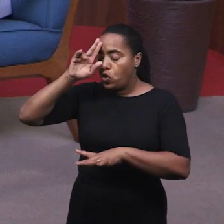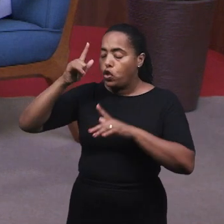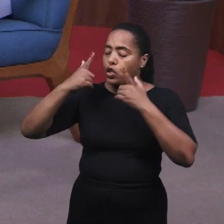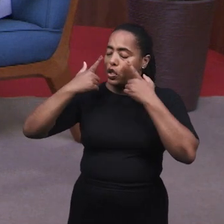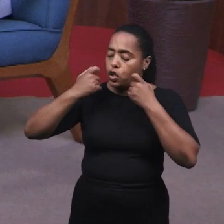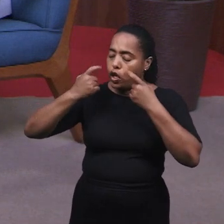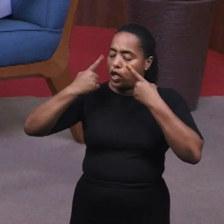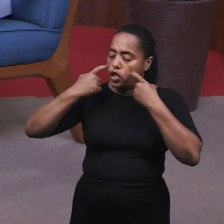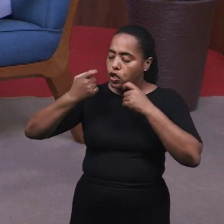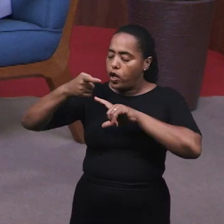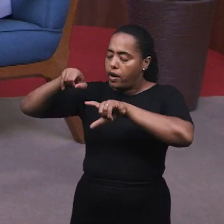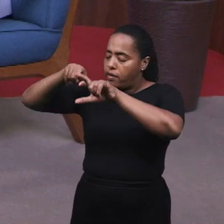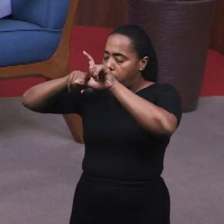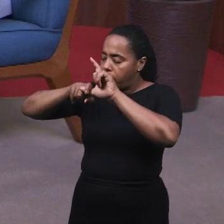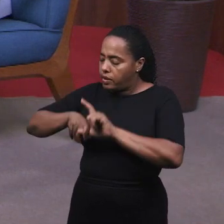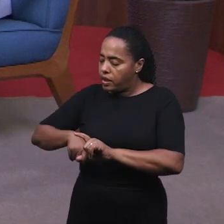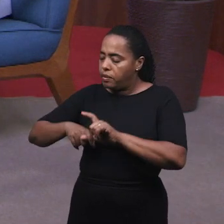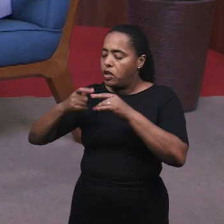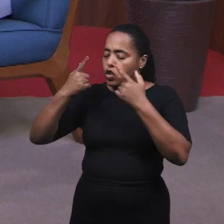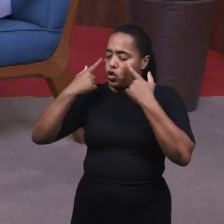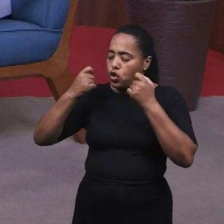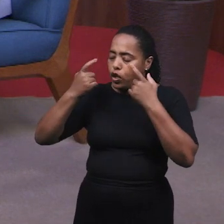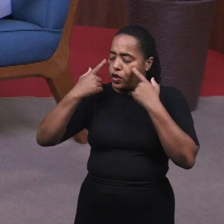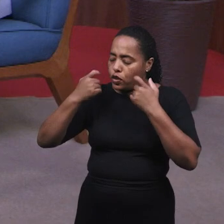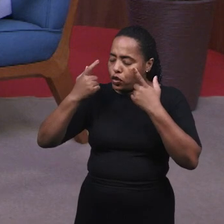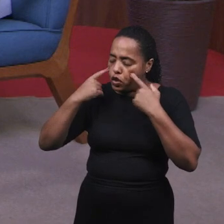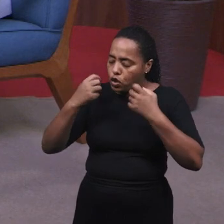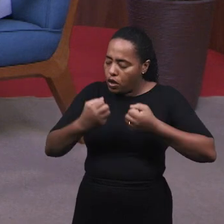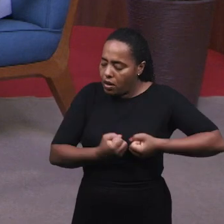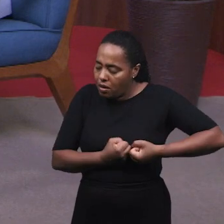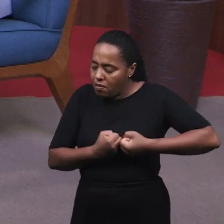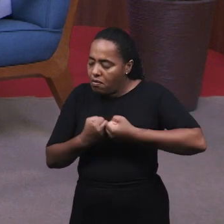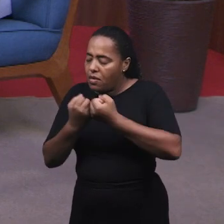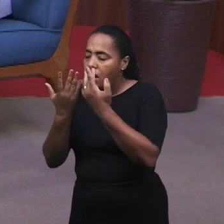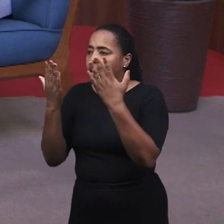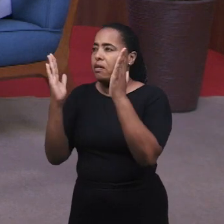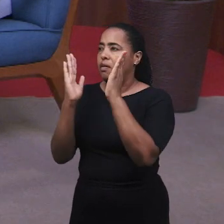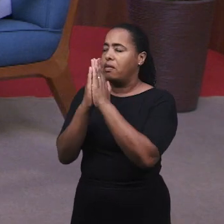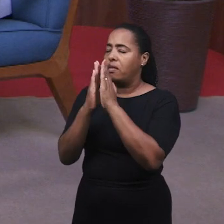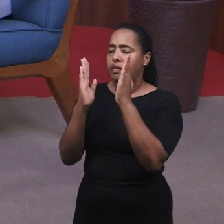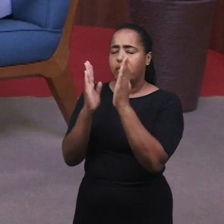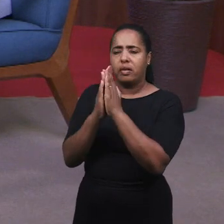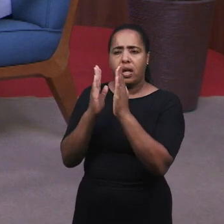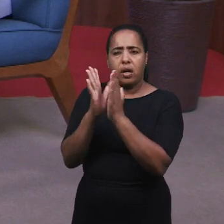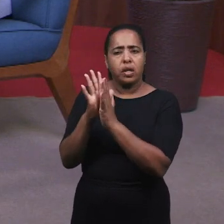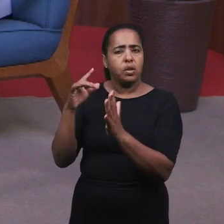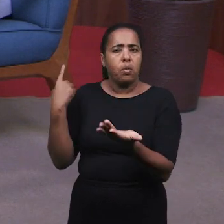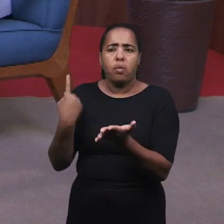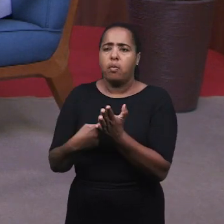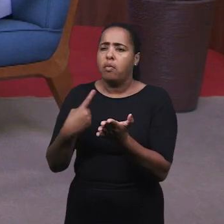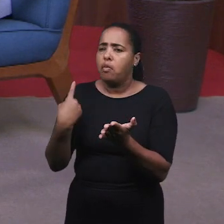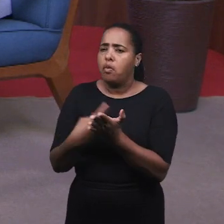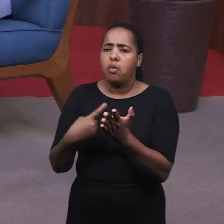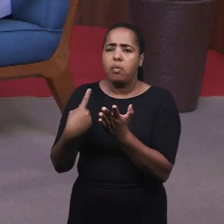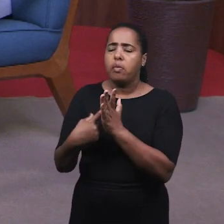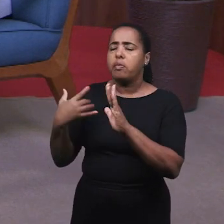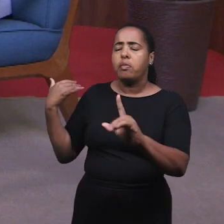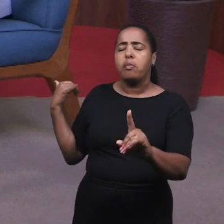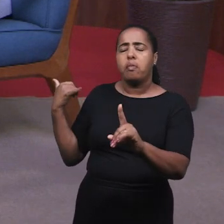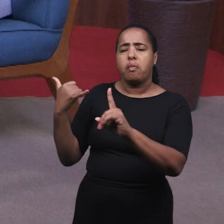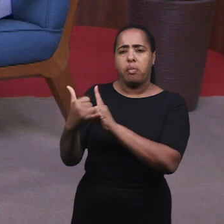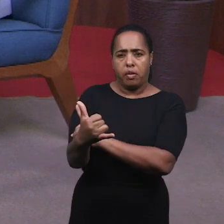dépendance, dans la remise, dans la prière, dans la recherche, dans un engagement avec le